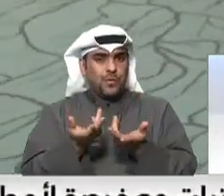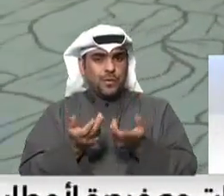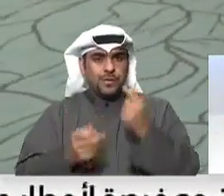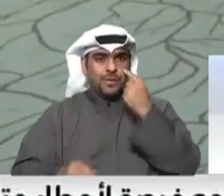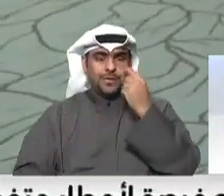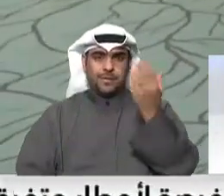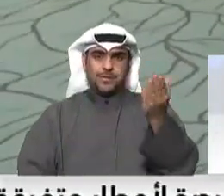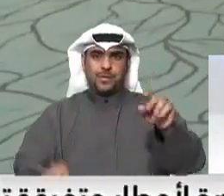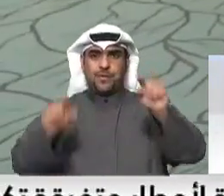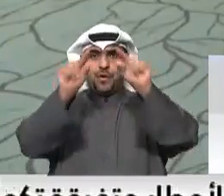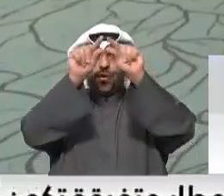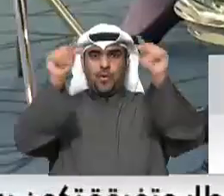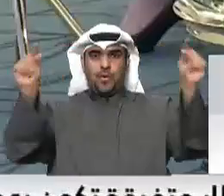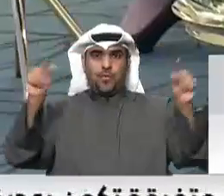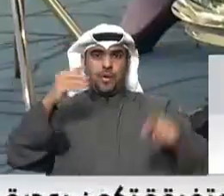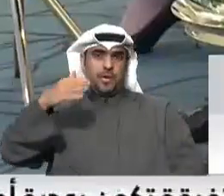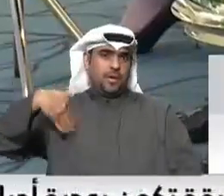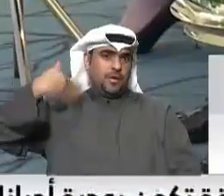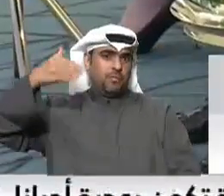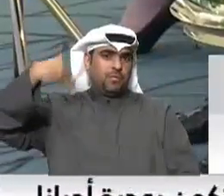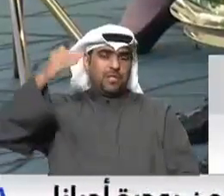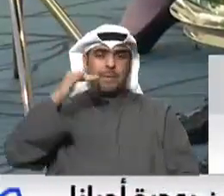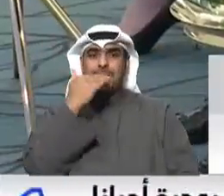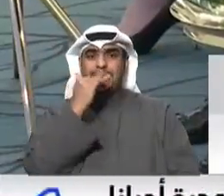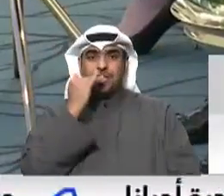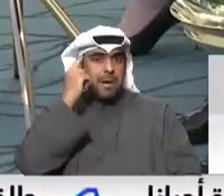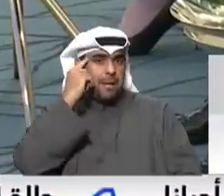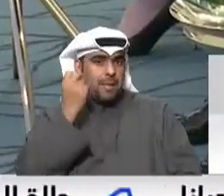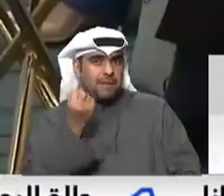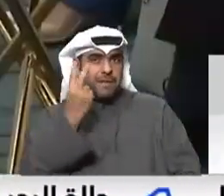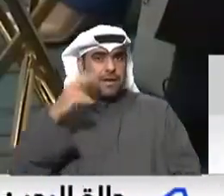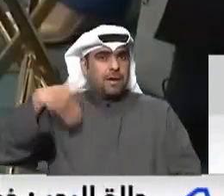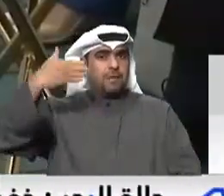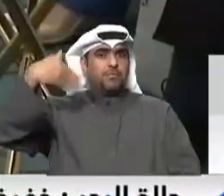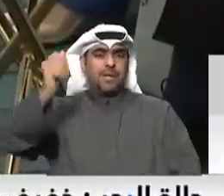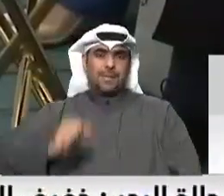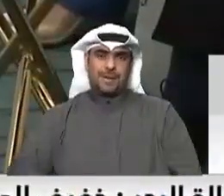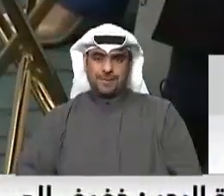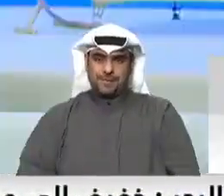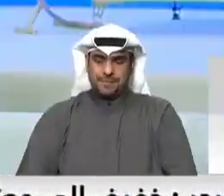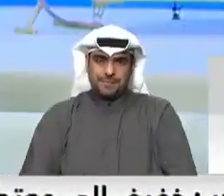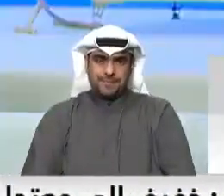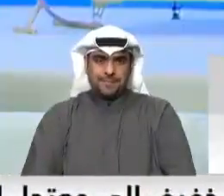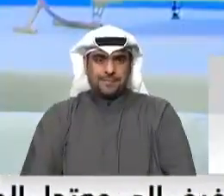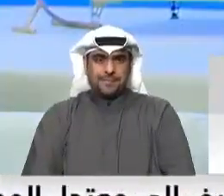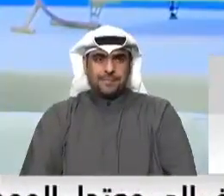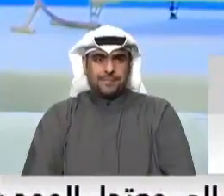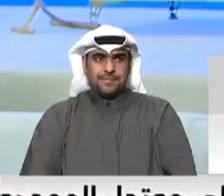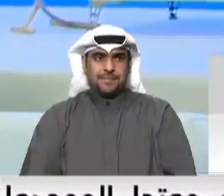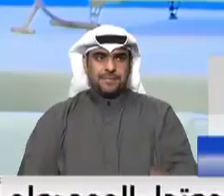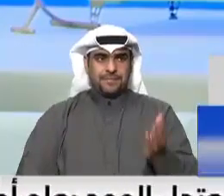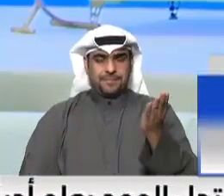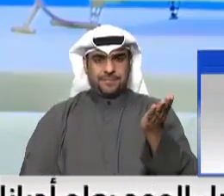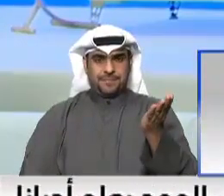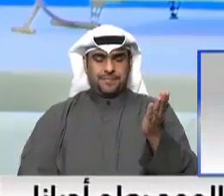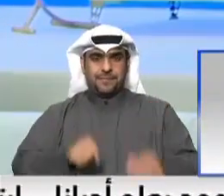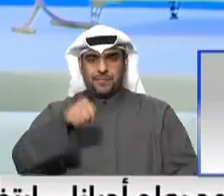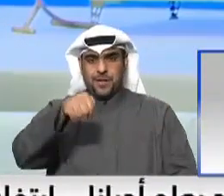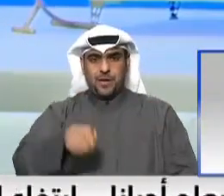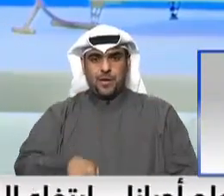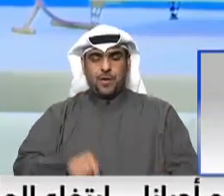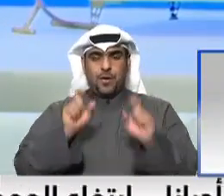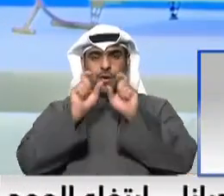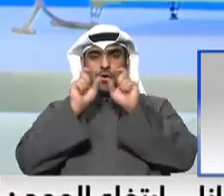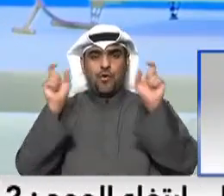عنوان المشاريع الثقافية الأهلية قراءة الواقع واستشراف المستقبل. اليوم احنا في الندوة الرئيسية لمهرجان